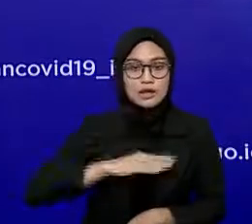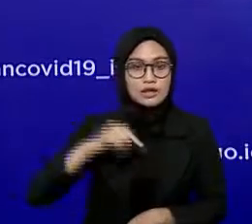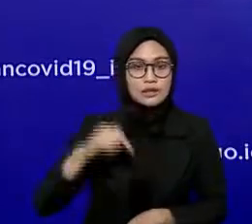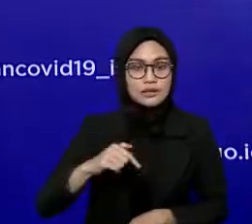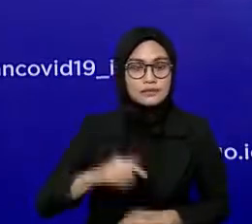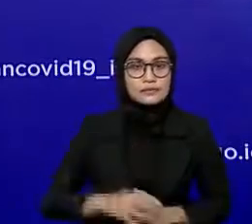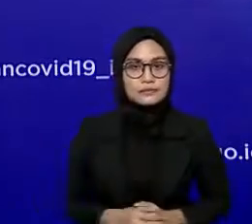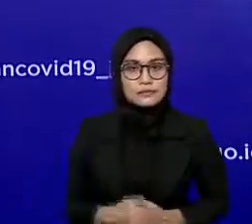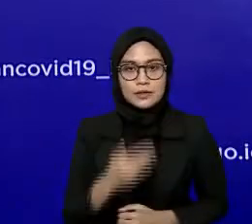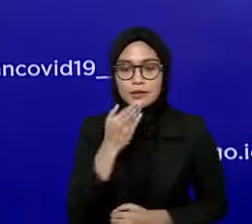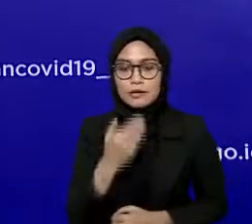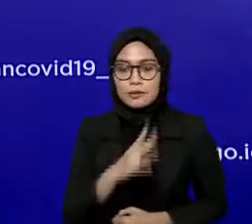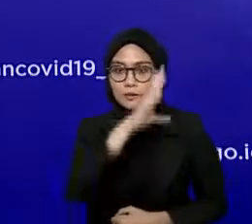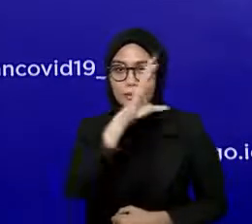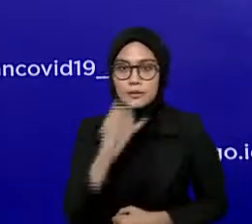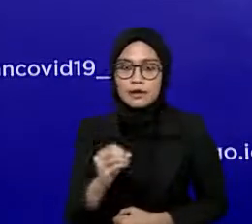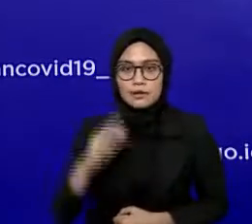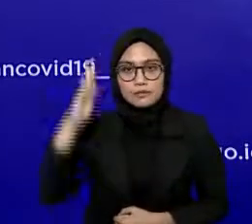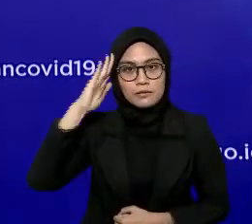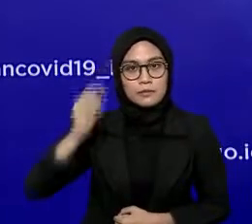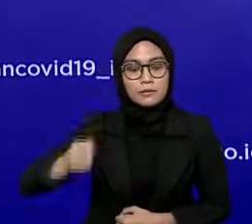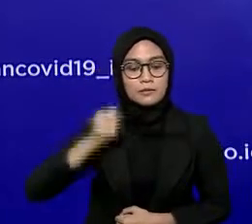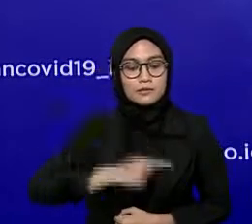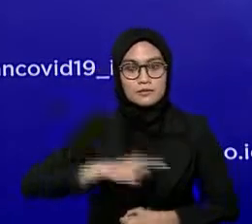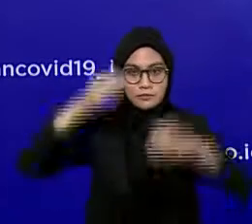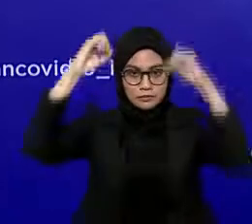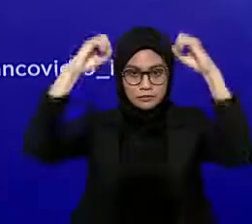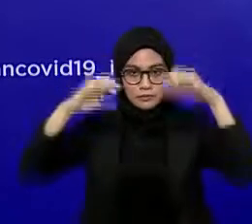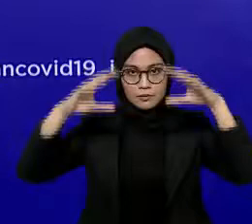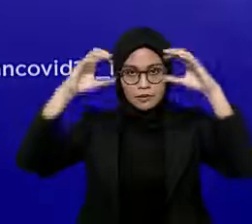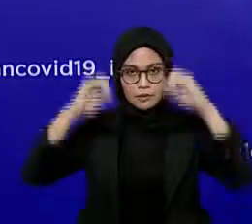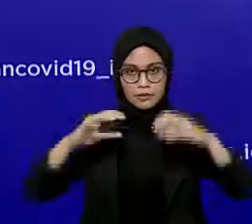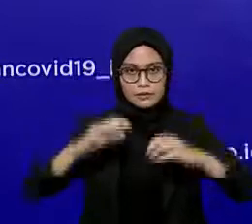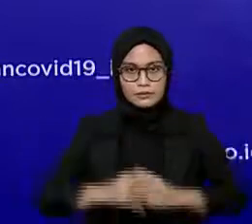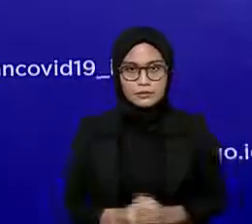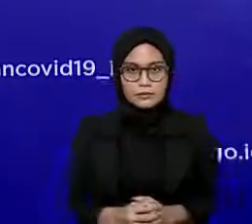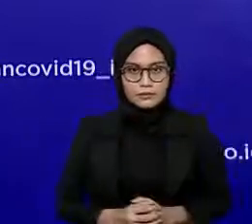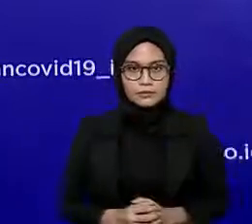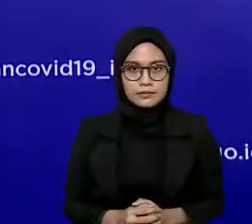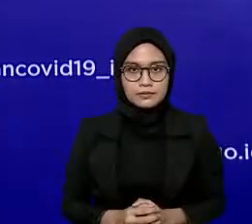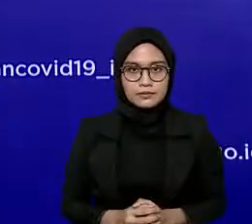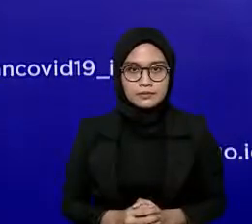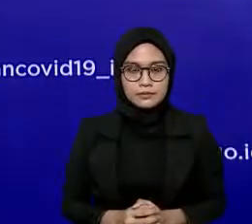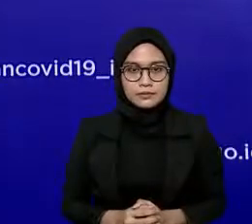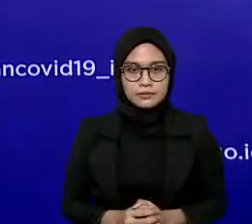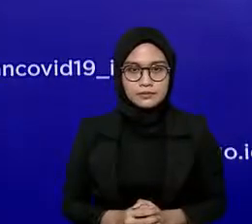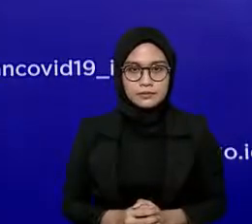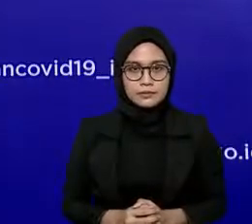Selamat sore. Wassalamualaikum warahmatullahi wabarakatuh.